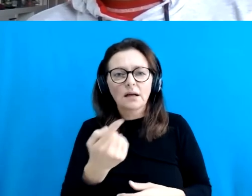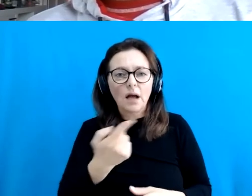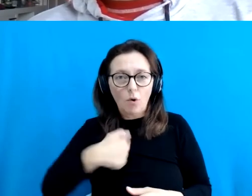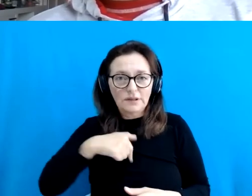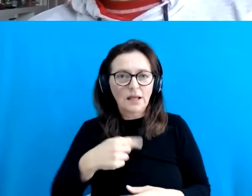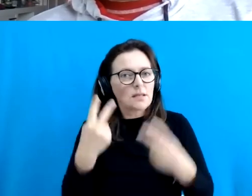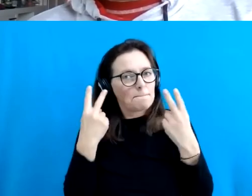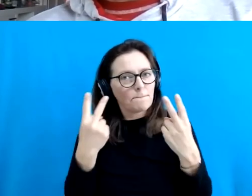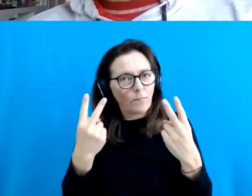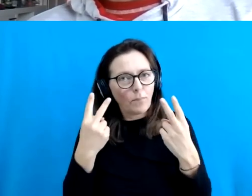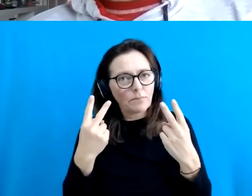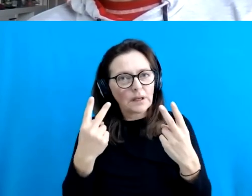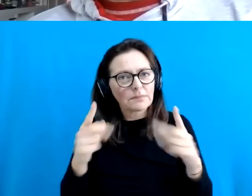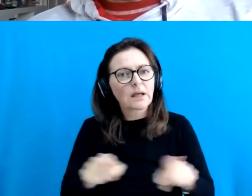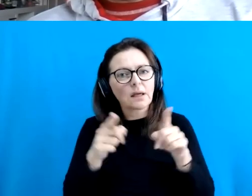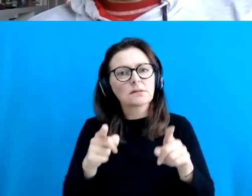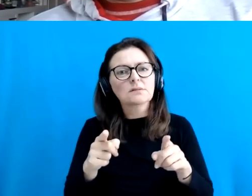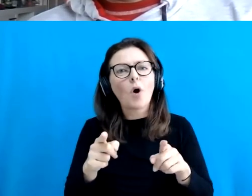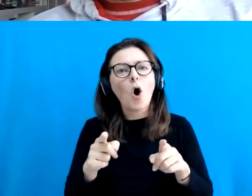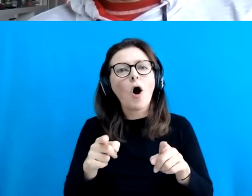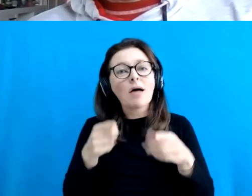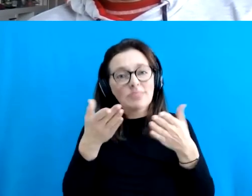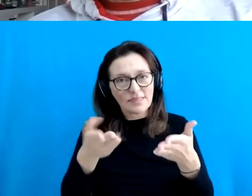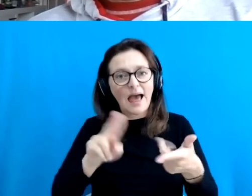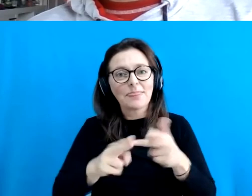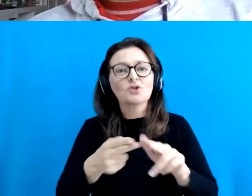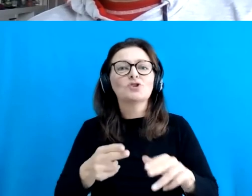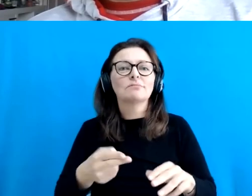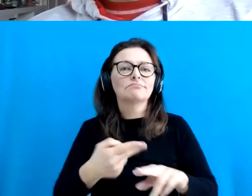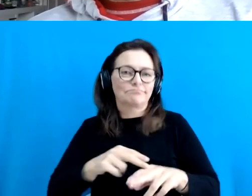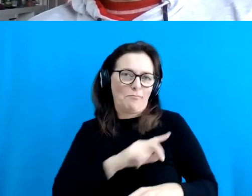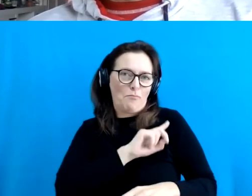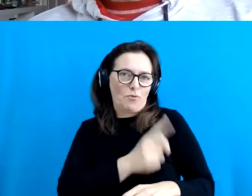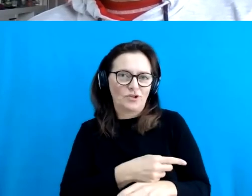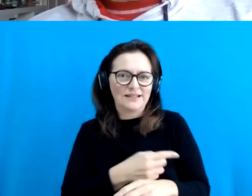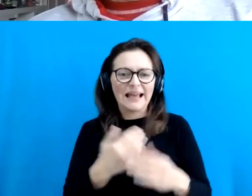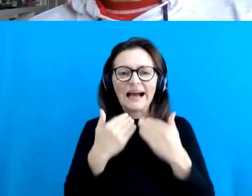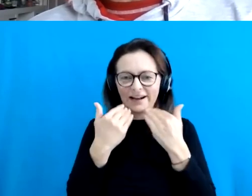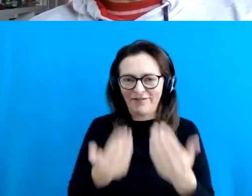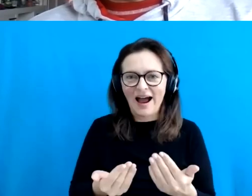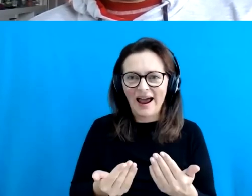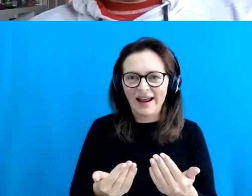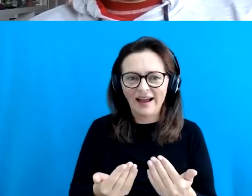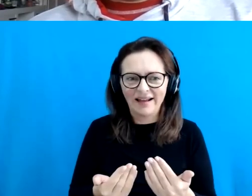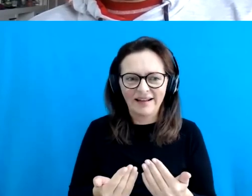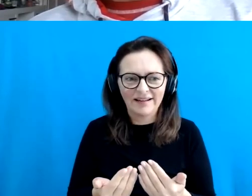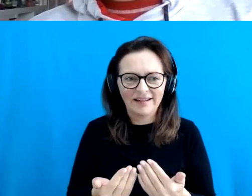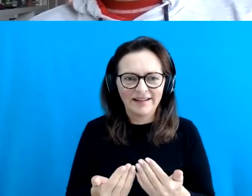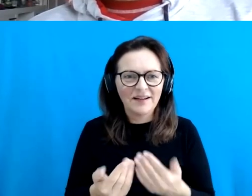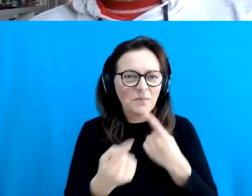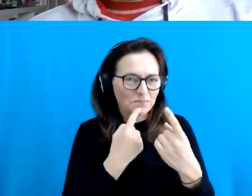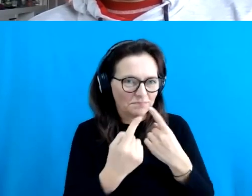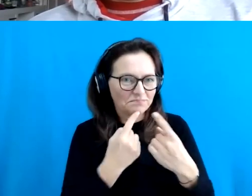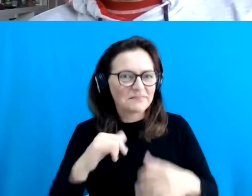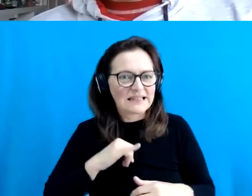pomembna, ker smo kot takšni tudi močnejši za celoto. Hvala, Aksinja in hvala Aleksander, ti. Pogovor hvala. Zanimiv.